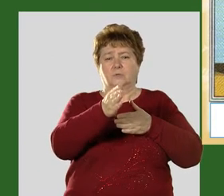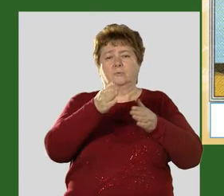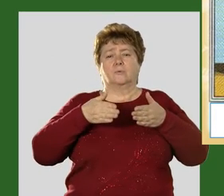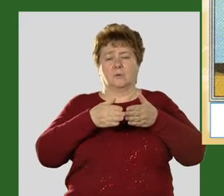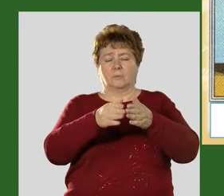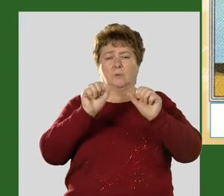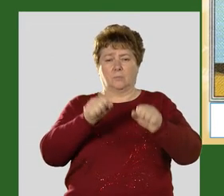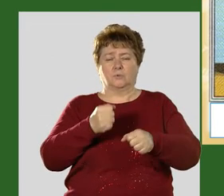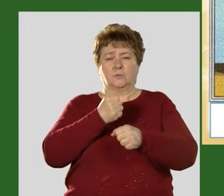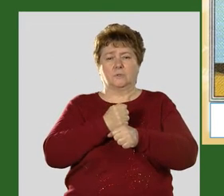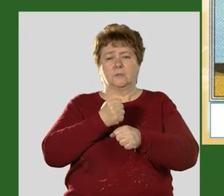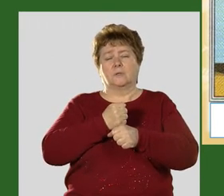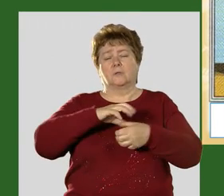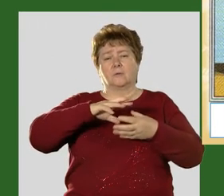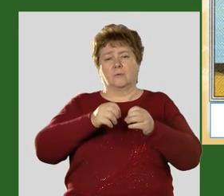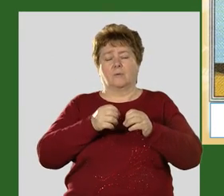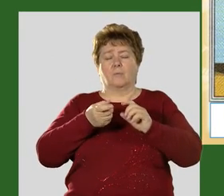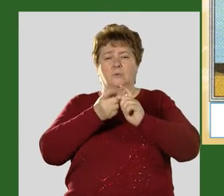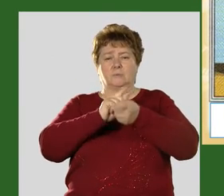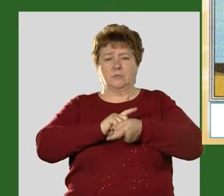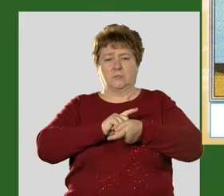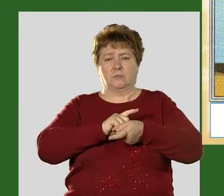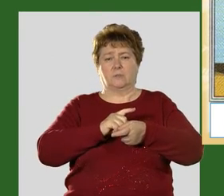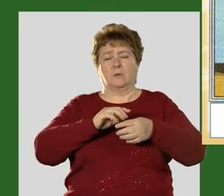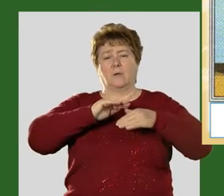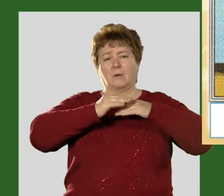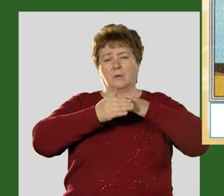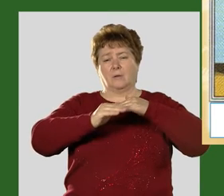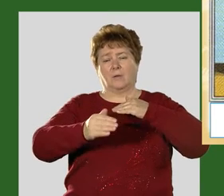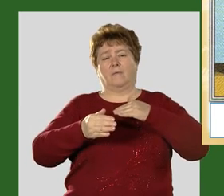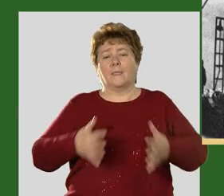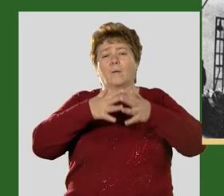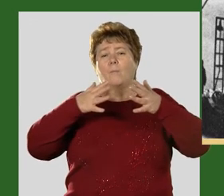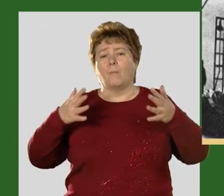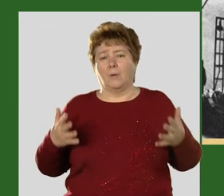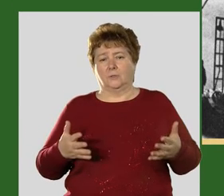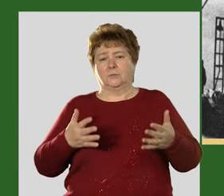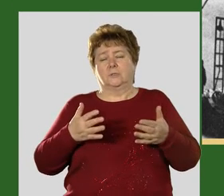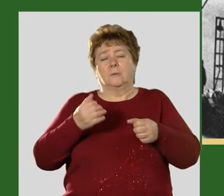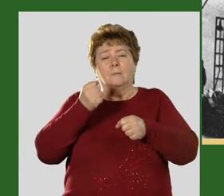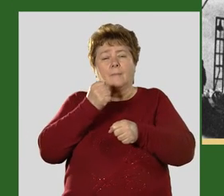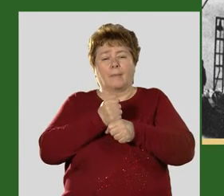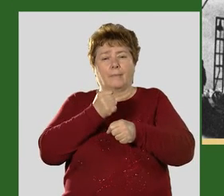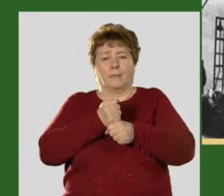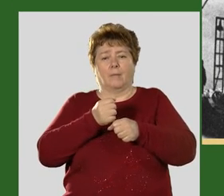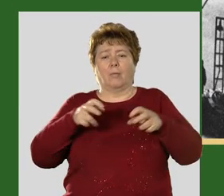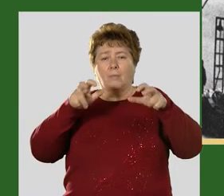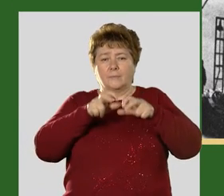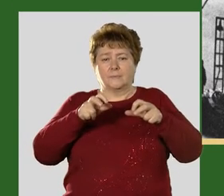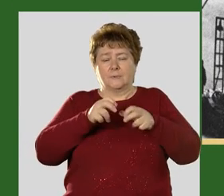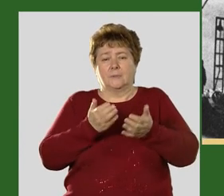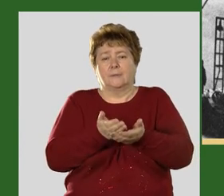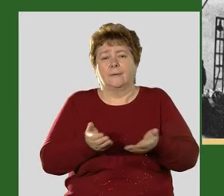корабля, можно сделать вывод об изменении рельефа дна. Большим шагом в исследовании дна